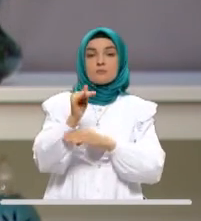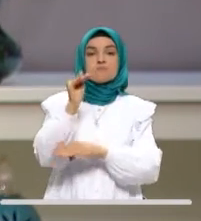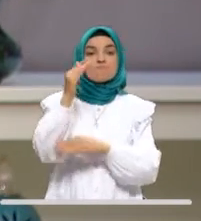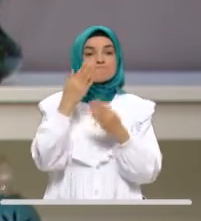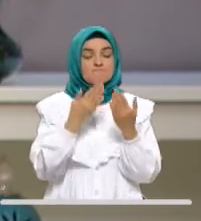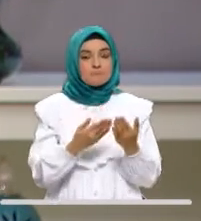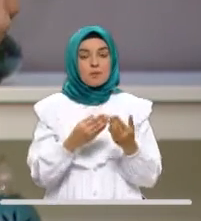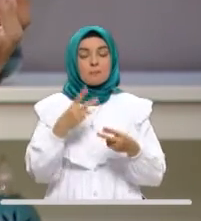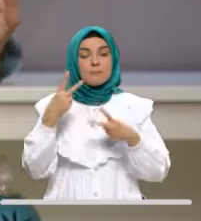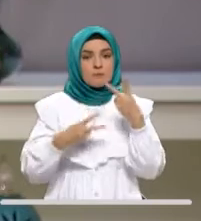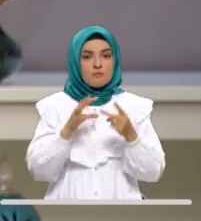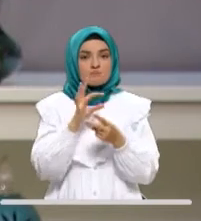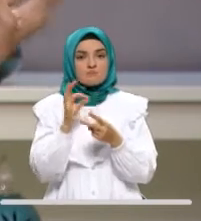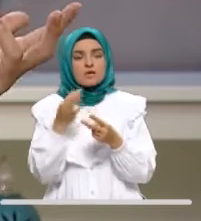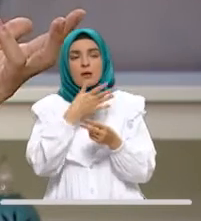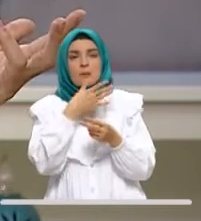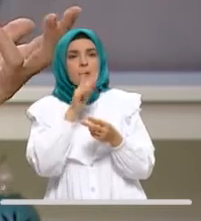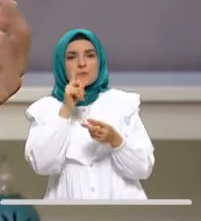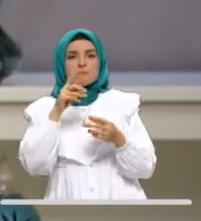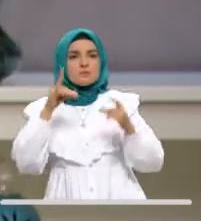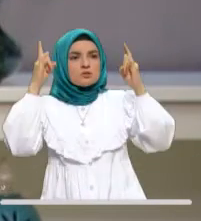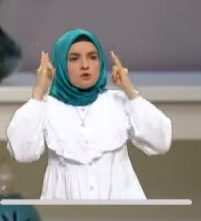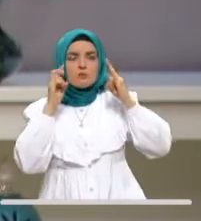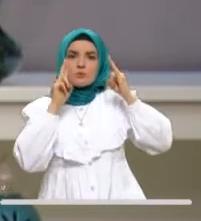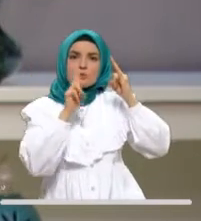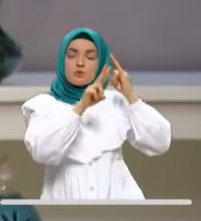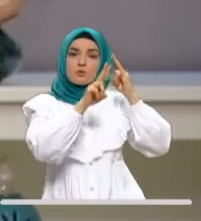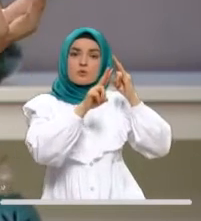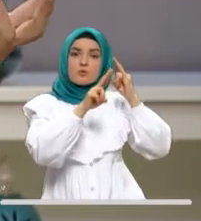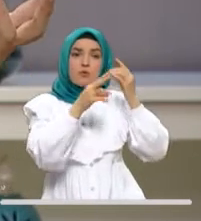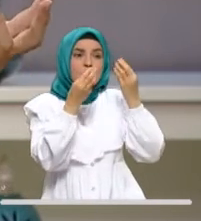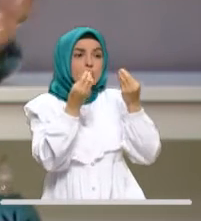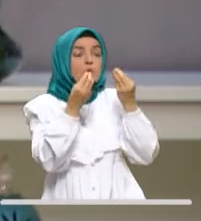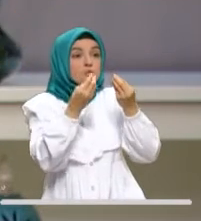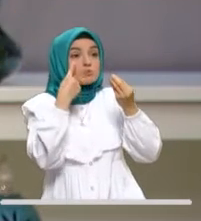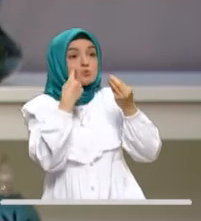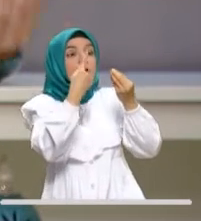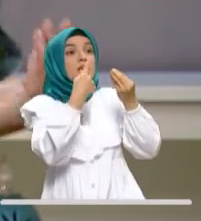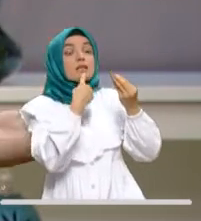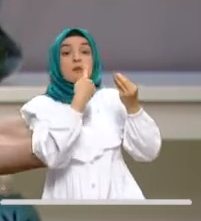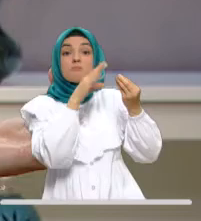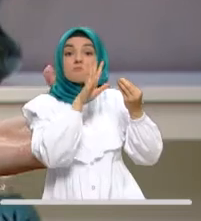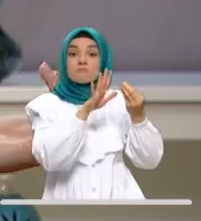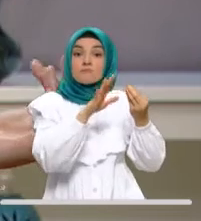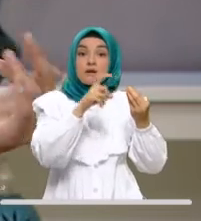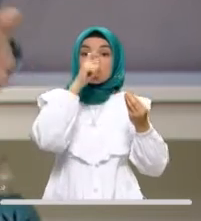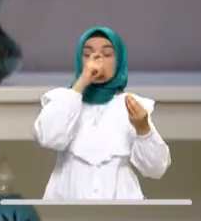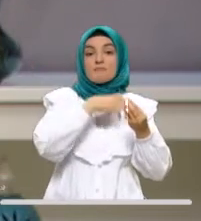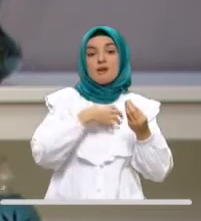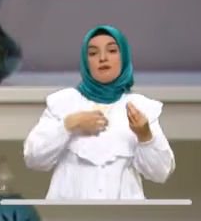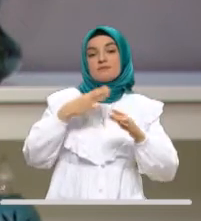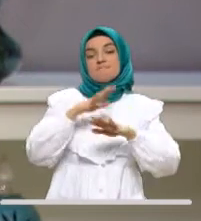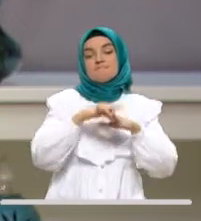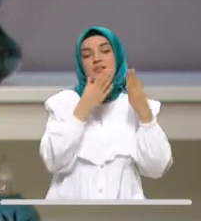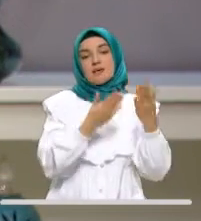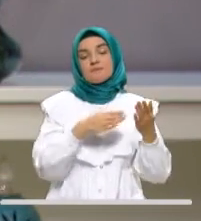Bazen mesela hiç fark etmediğiniz bir camiyi bir anda fark ediyorsunuz. Evet. Ne kadar güzel diyorsunuz, bir bakıyorsunuz bir padişah annesi. Başka bir